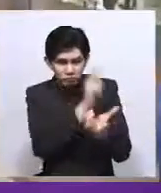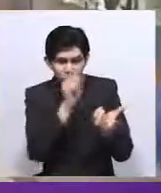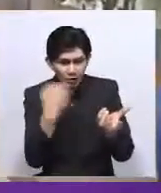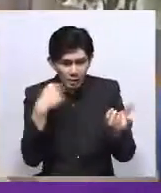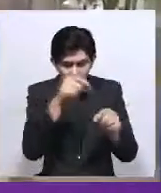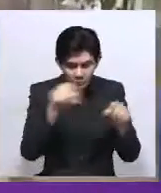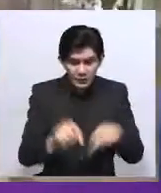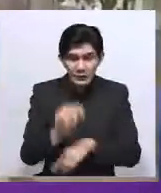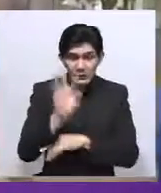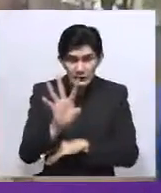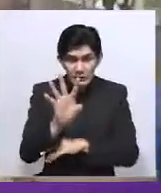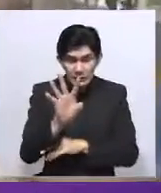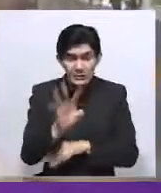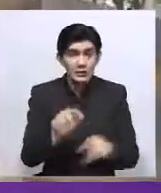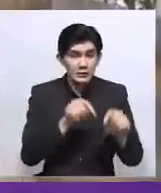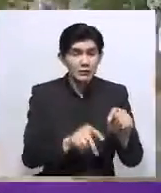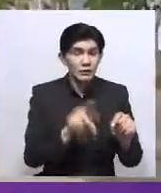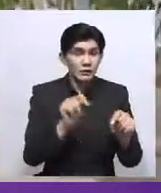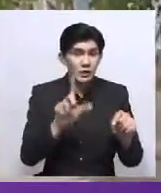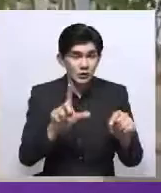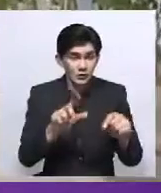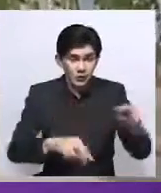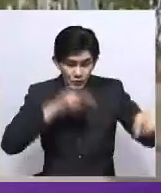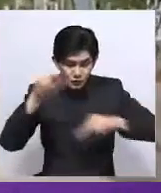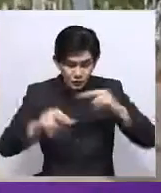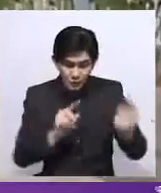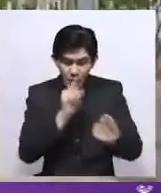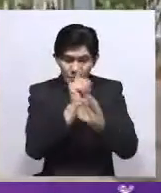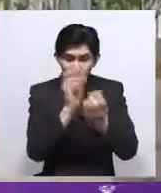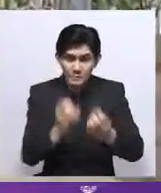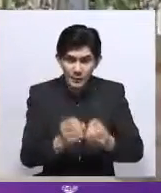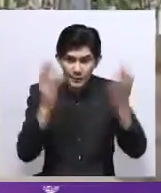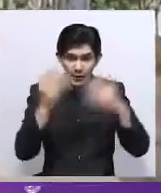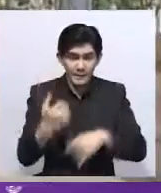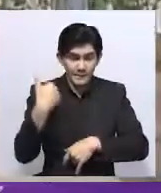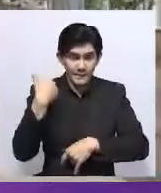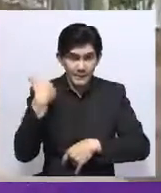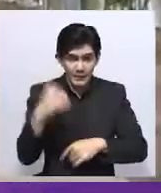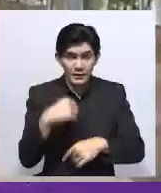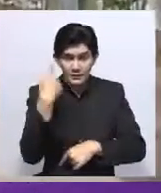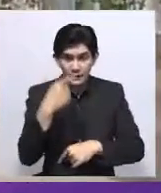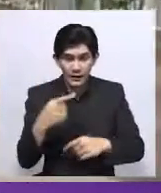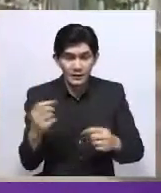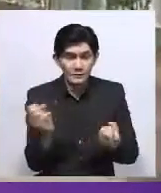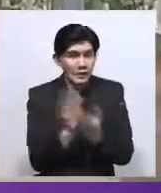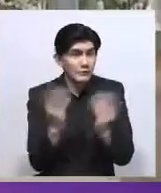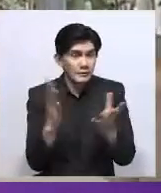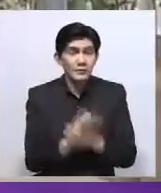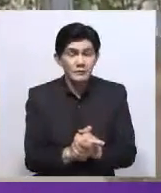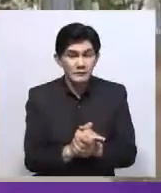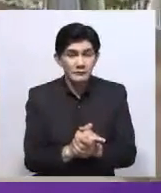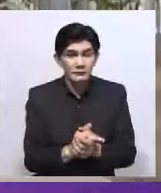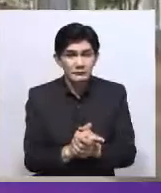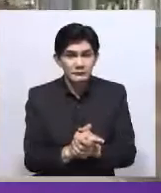จำนวน4จุดในพื้นที่ตำบลตะลุบันตรวจสอบพบเป็นระเบิดชนิดไปบอมไม่มีใครได้รับอันตราย